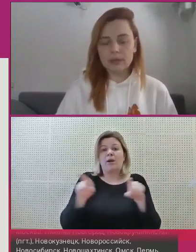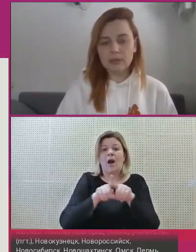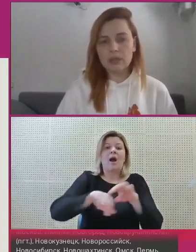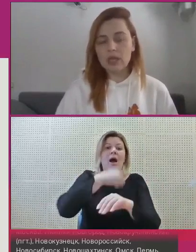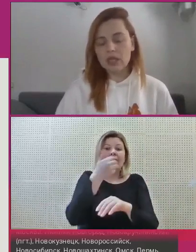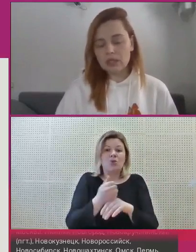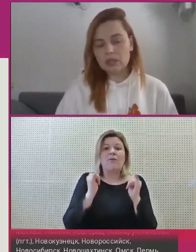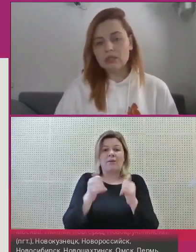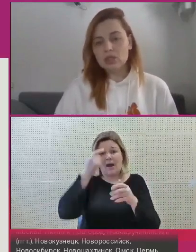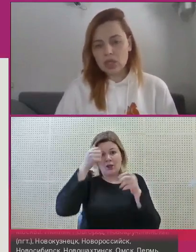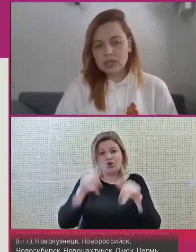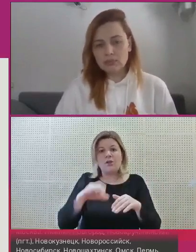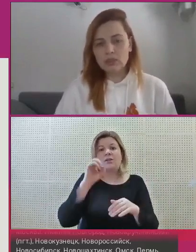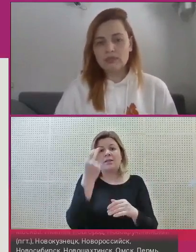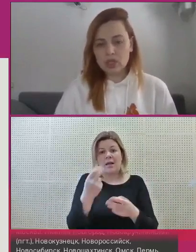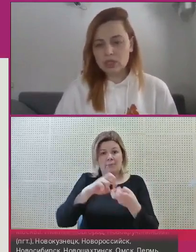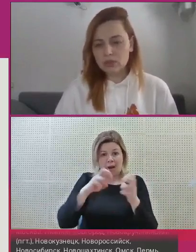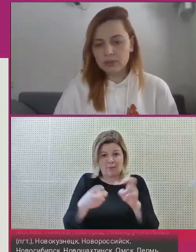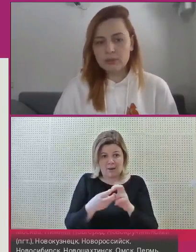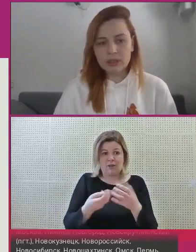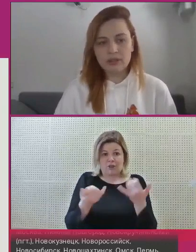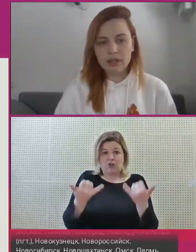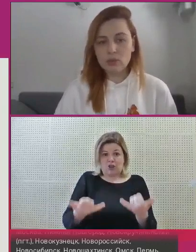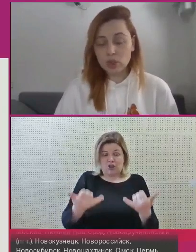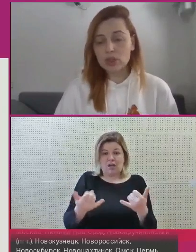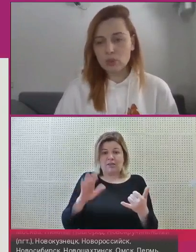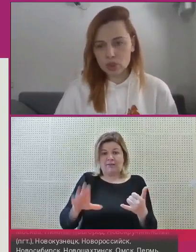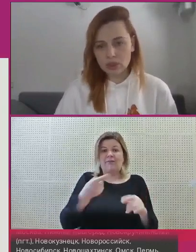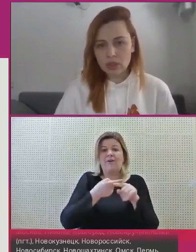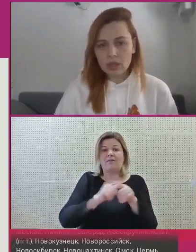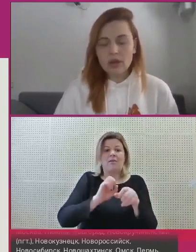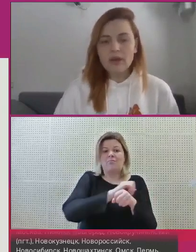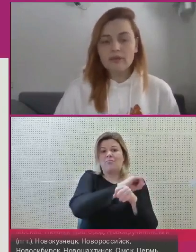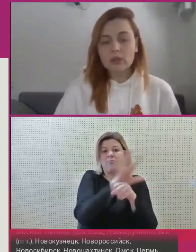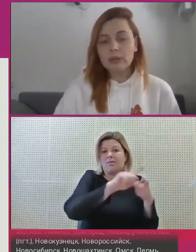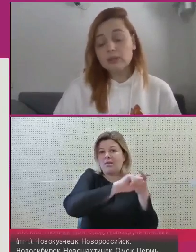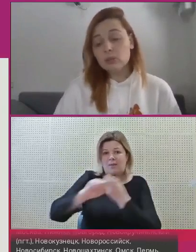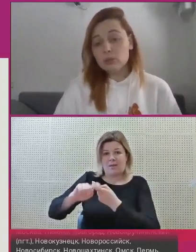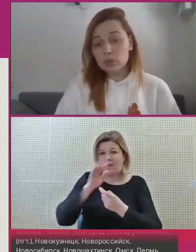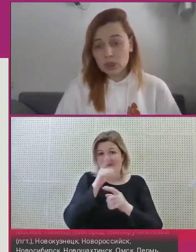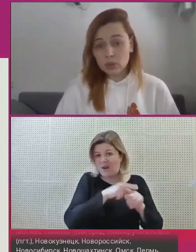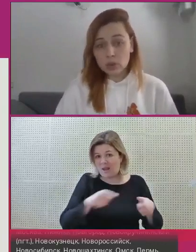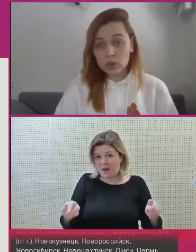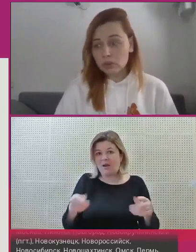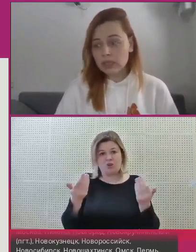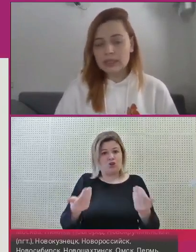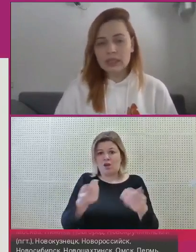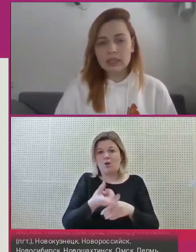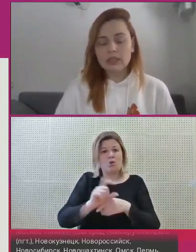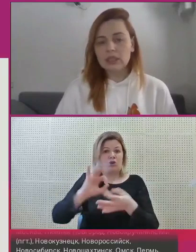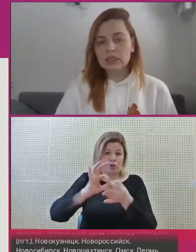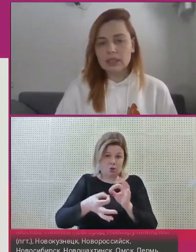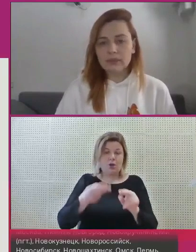социальной проблемы, это сейчас, тем более в наше пандемийное время, очень сложно. Вот, поэтому уже круто, что